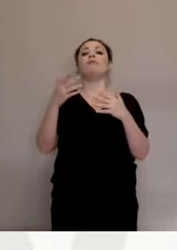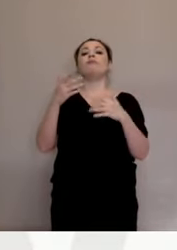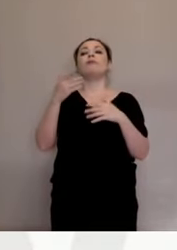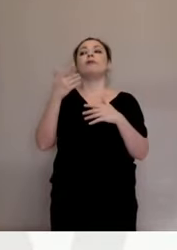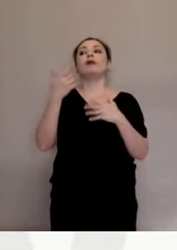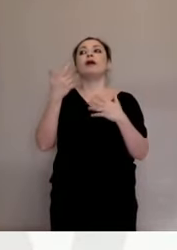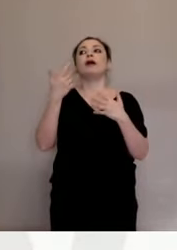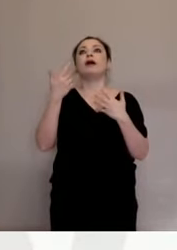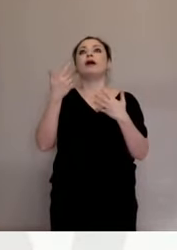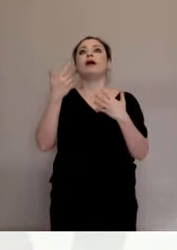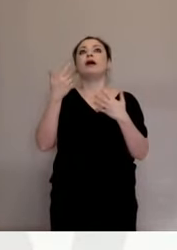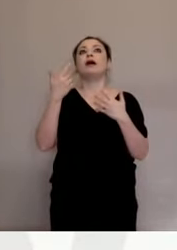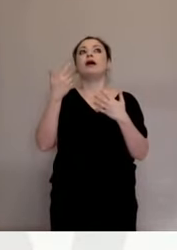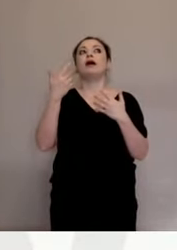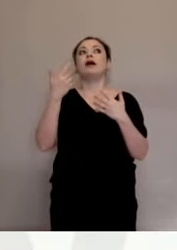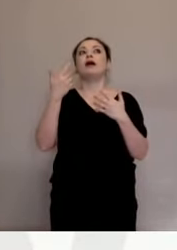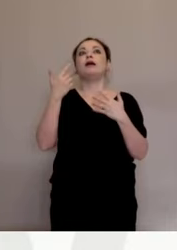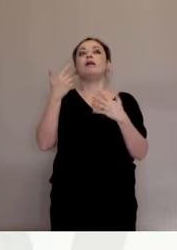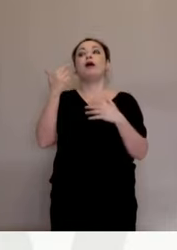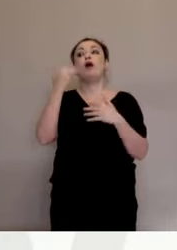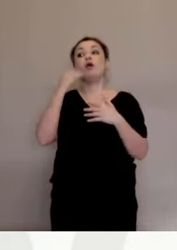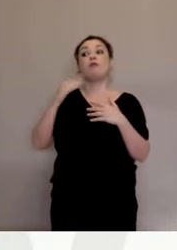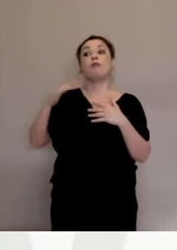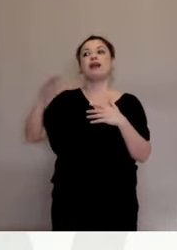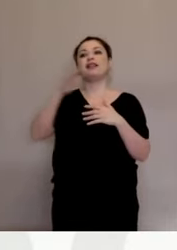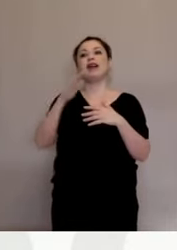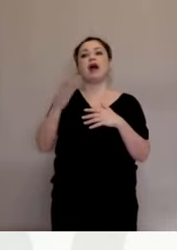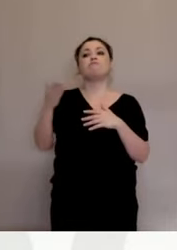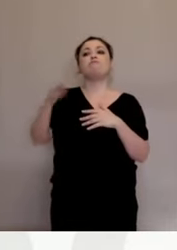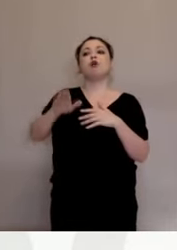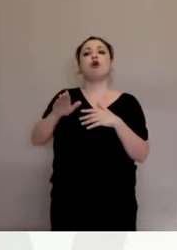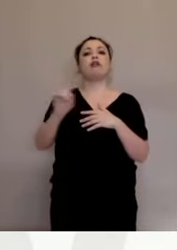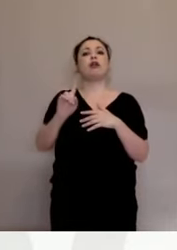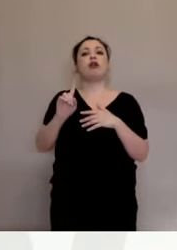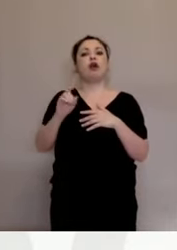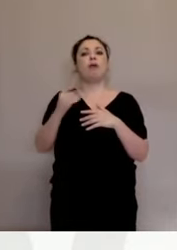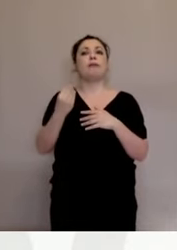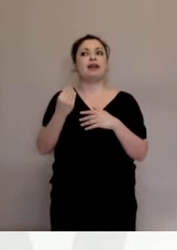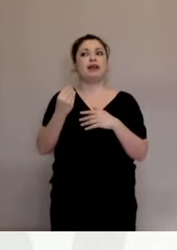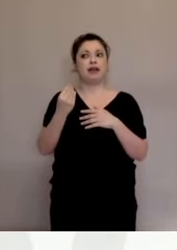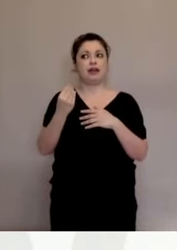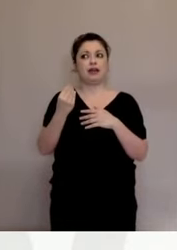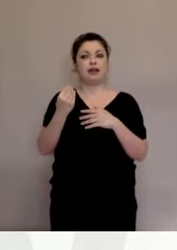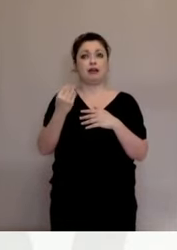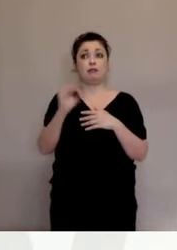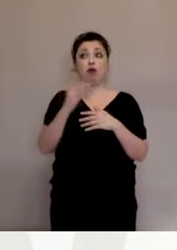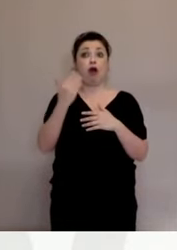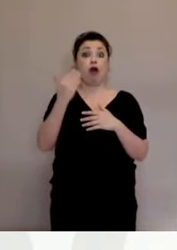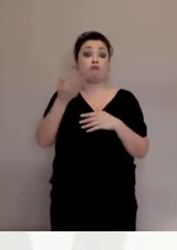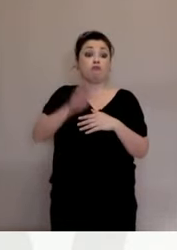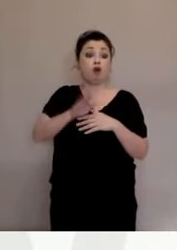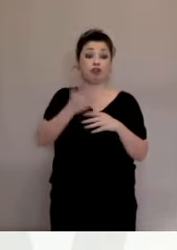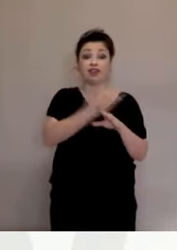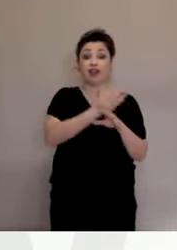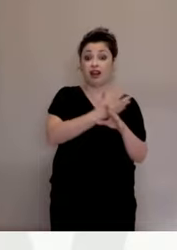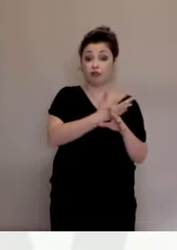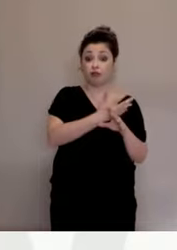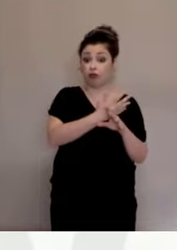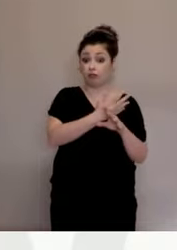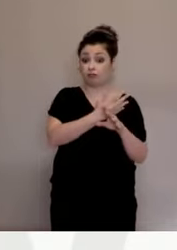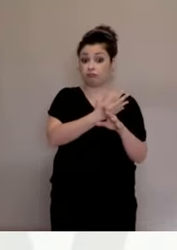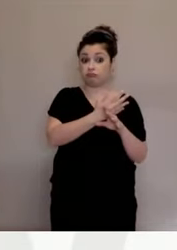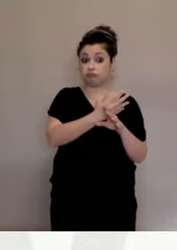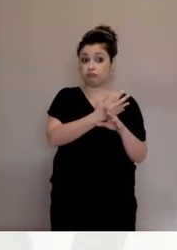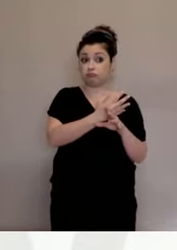sarebbe una morte dell'umanità? Perché? Perché non? Oh, morte della natura.